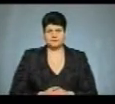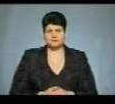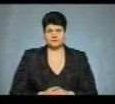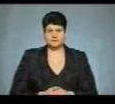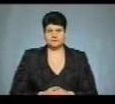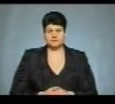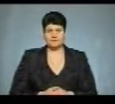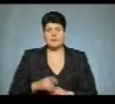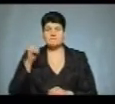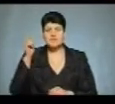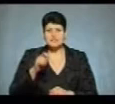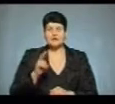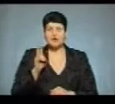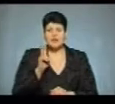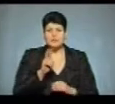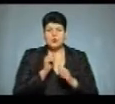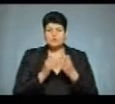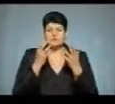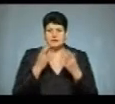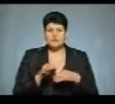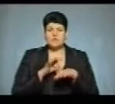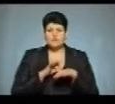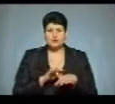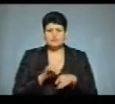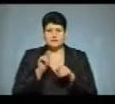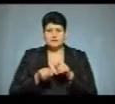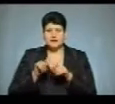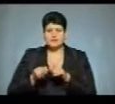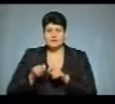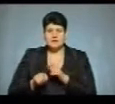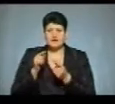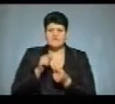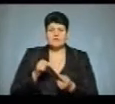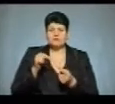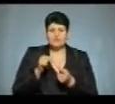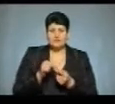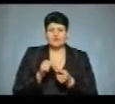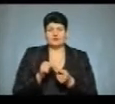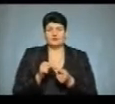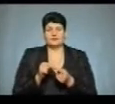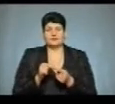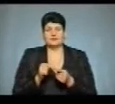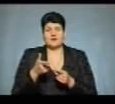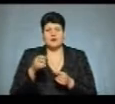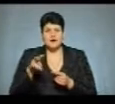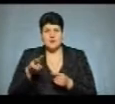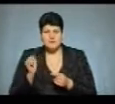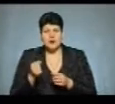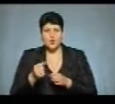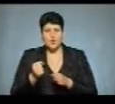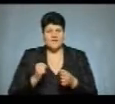При заїзді на тролейбус у щоденний огляд перевіряється відповідно вихід штоків гальмівних циліндрів, рульові